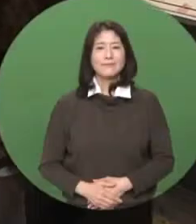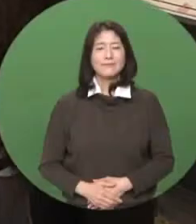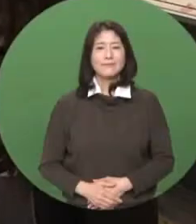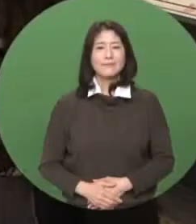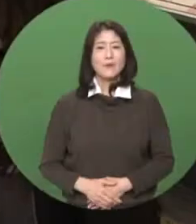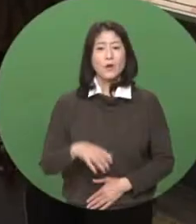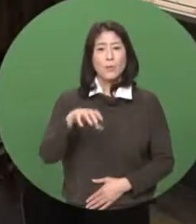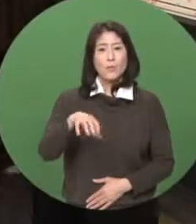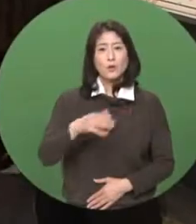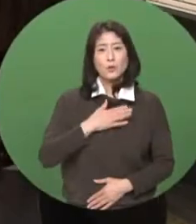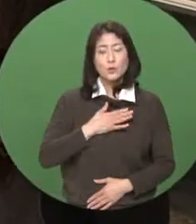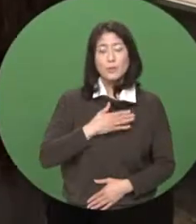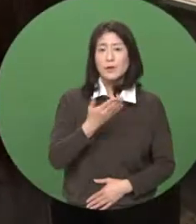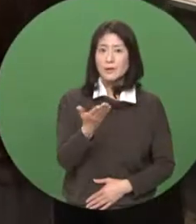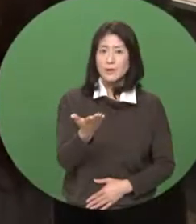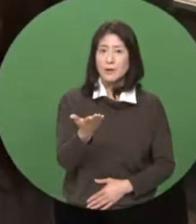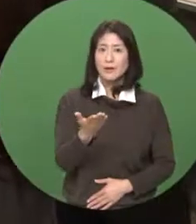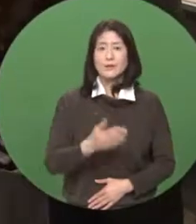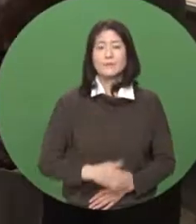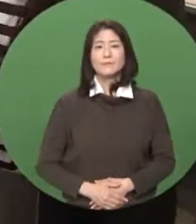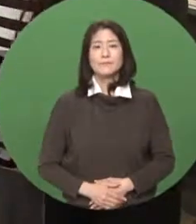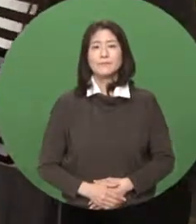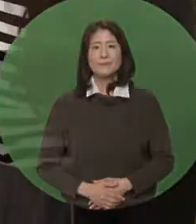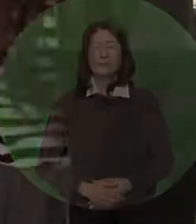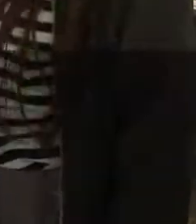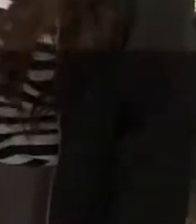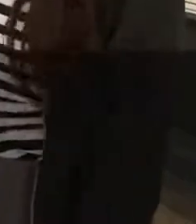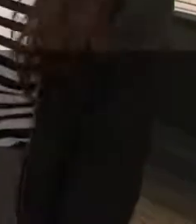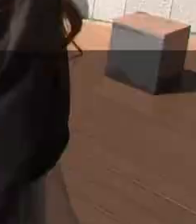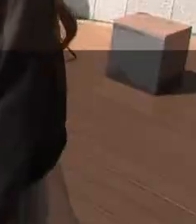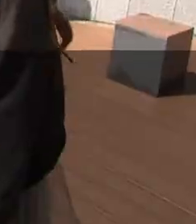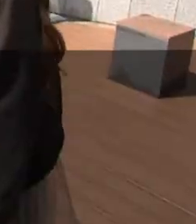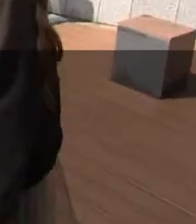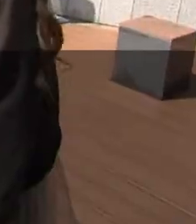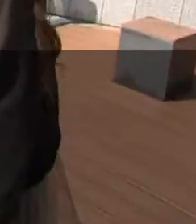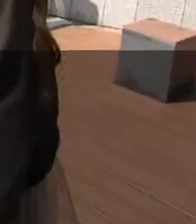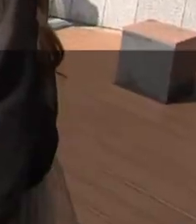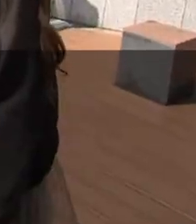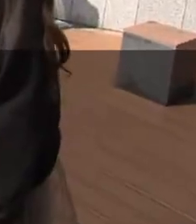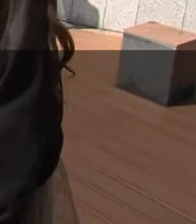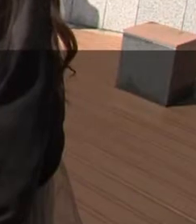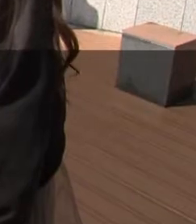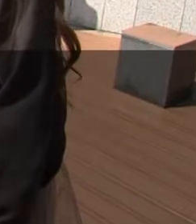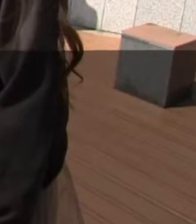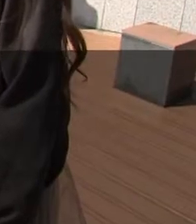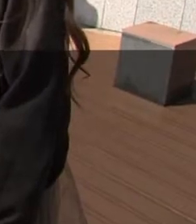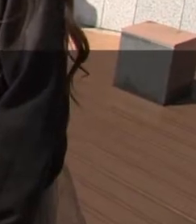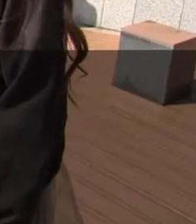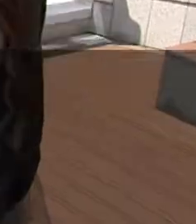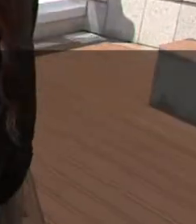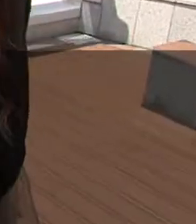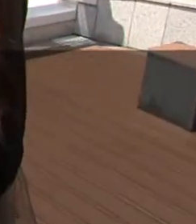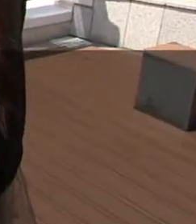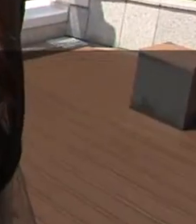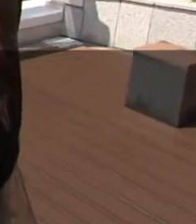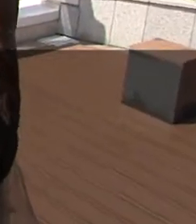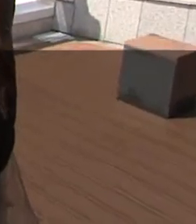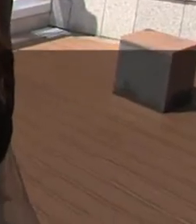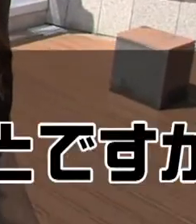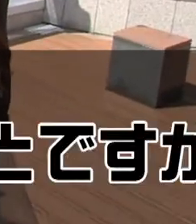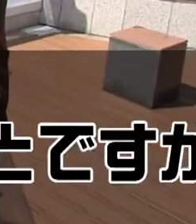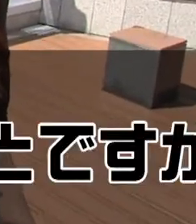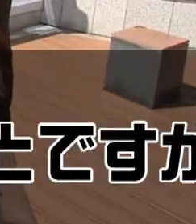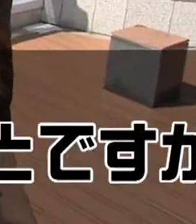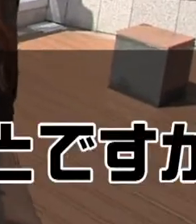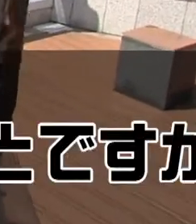どこにあったかとかご存知でないですか。 知らない。 ご存知ないです。 ごめんなさい。 ご存知です。 いや知らないですね。駒市になる前